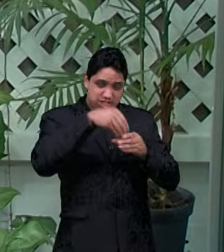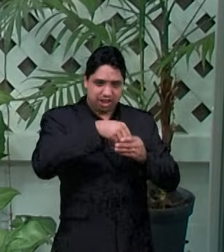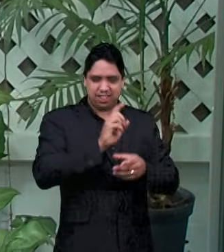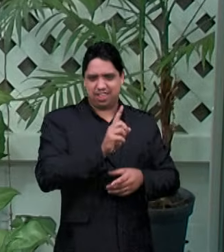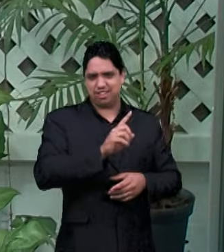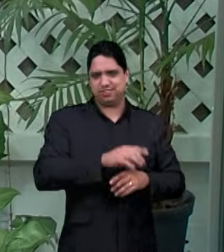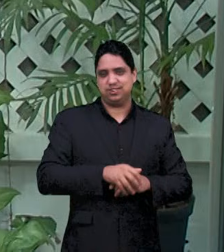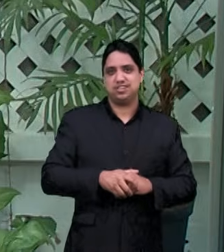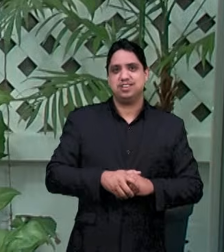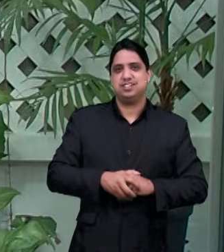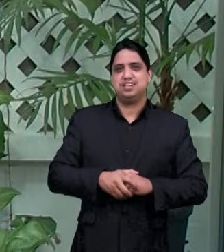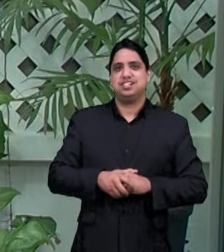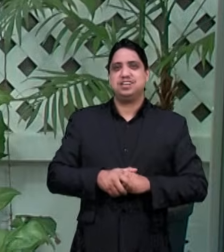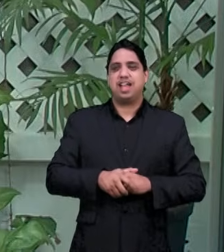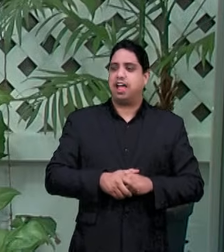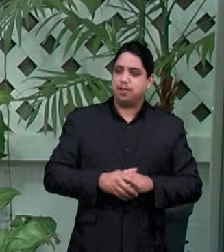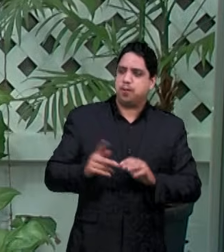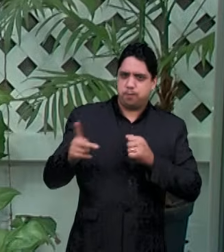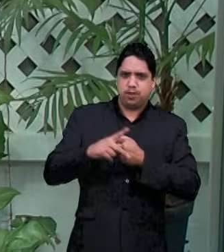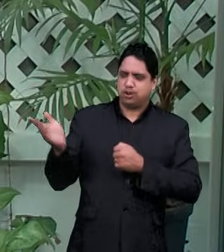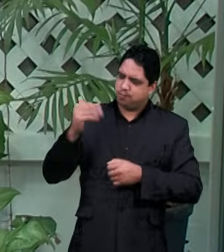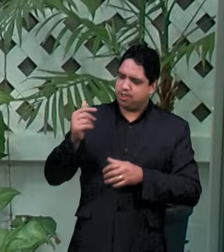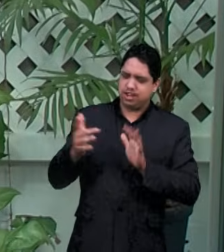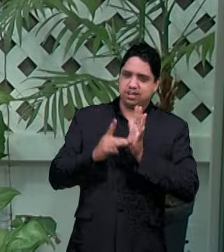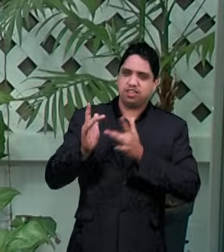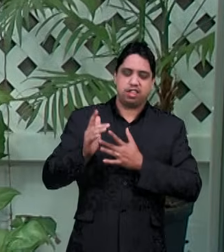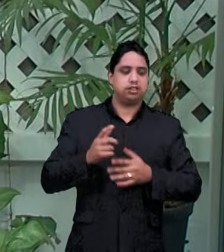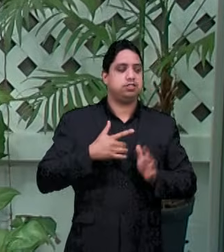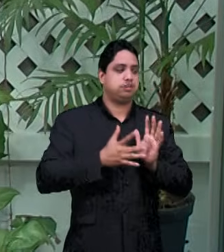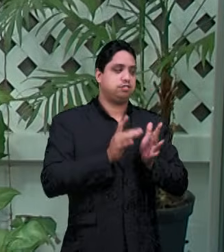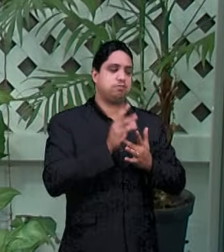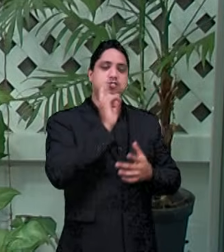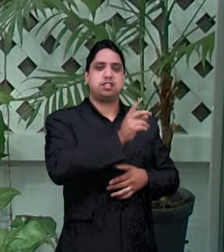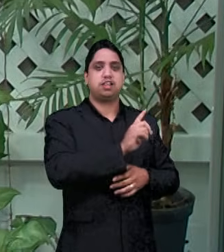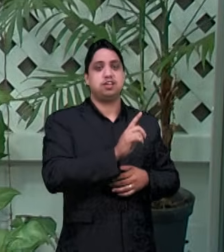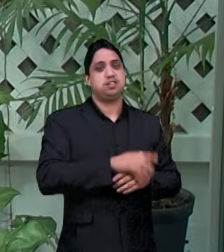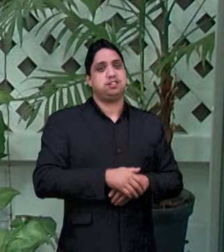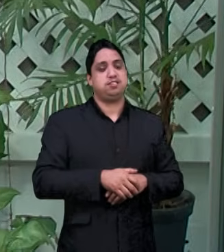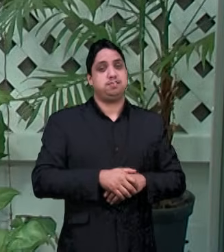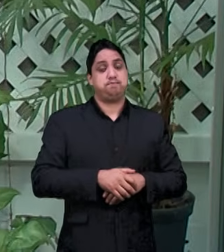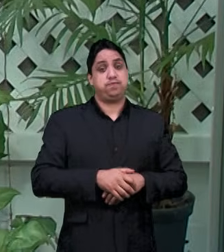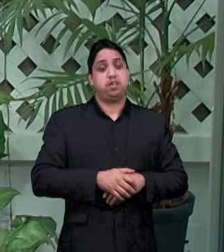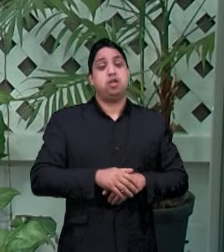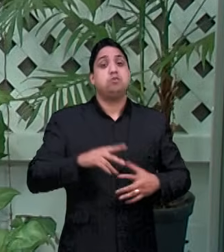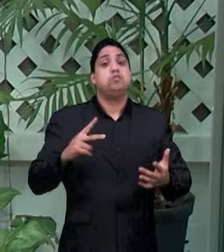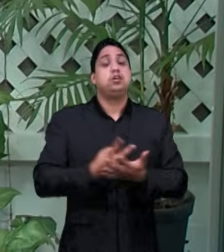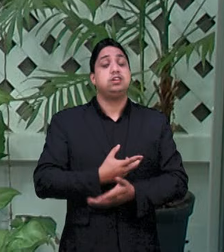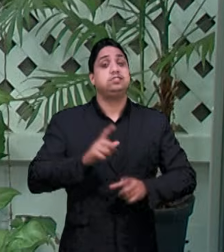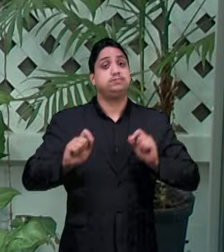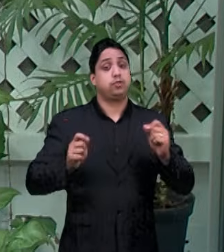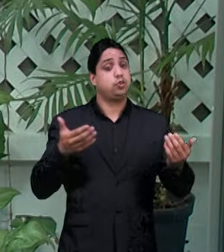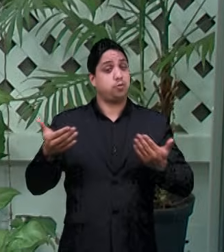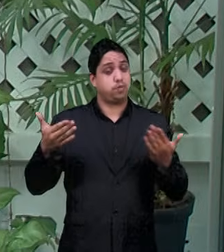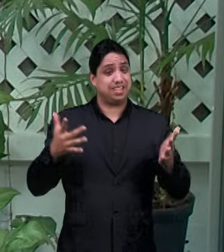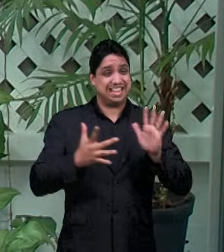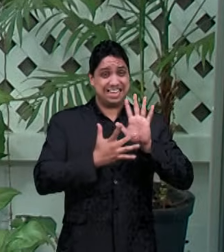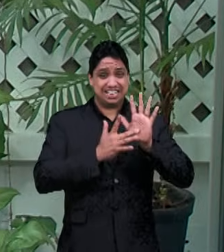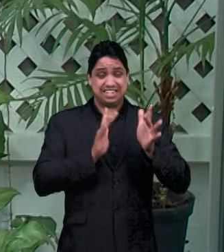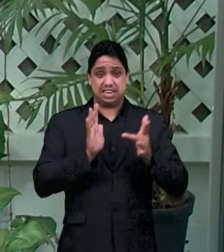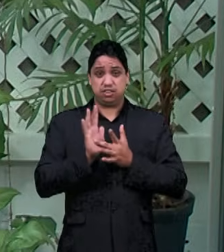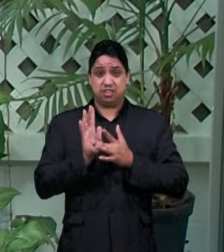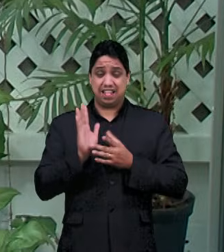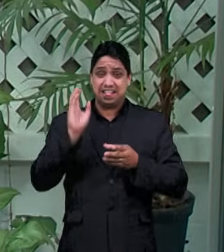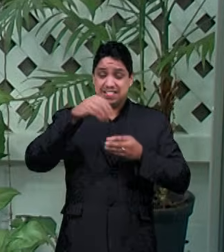Ça c'est un bateau troué. Viens, Seigneur. Non, Jésus n'entre pas dans le bateau de l'homme,